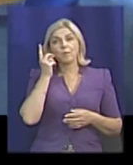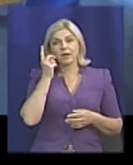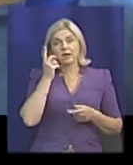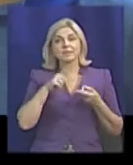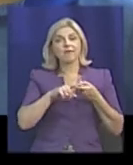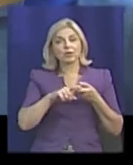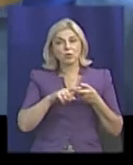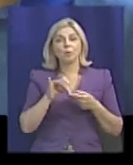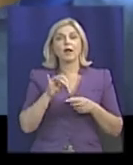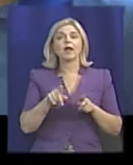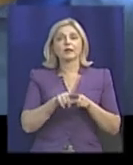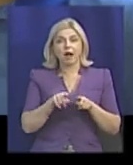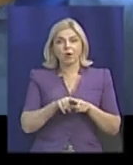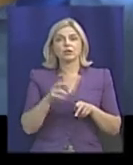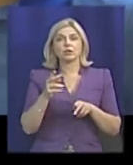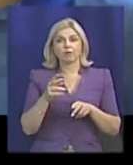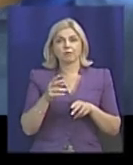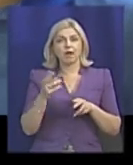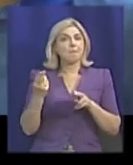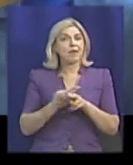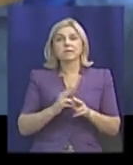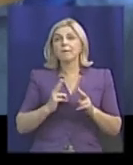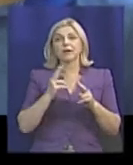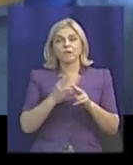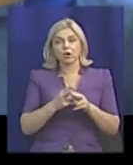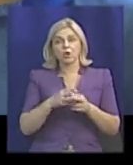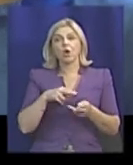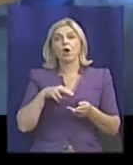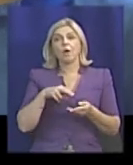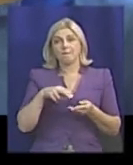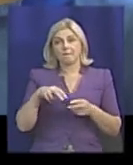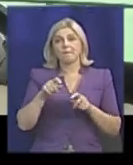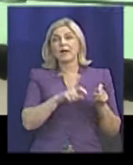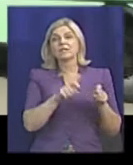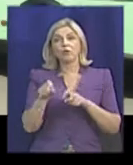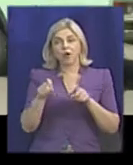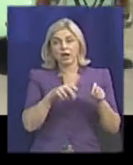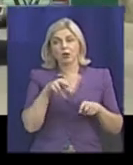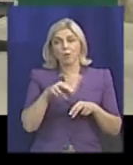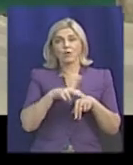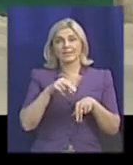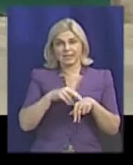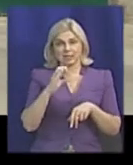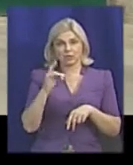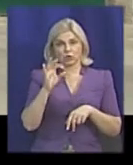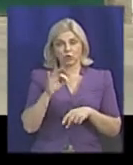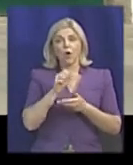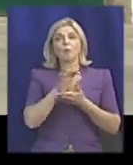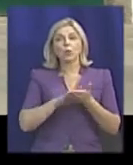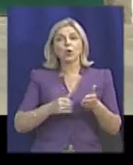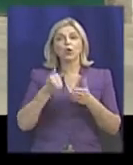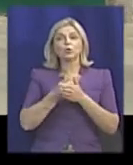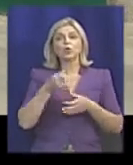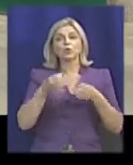мобільним зв'язком, а також безперешкодним пересуванням по слідчому ізоляторі. Триває досудове слідство для